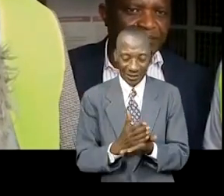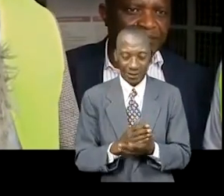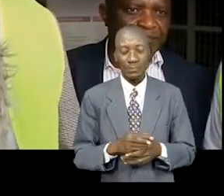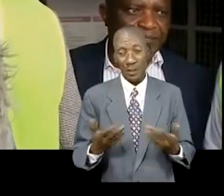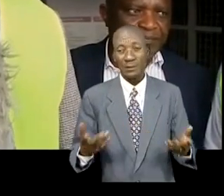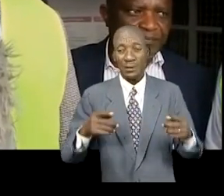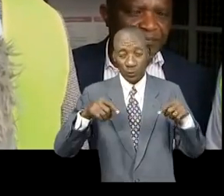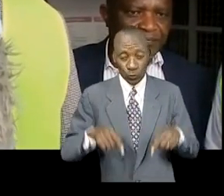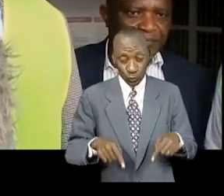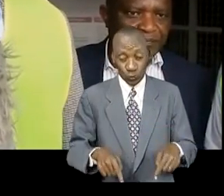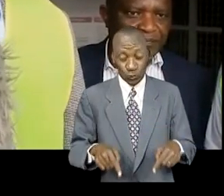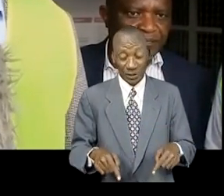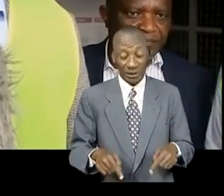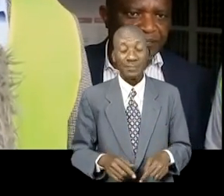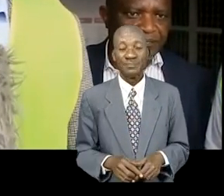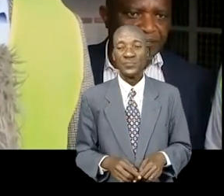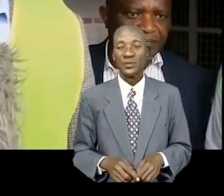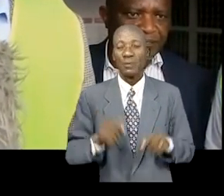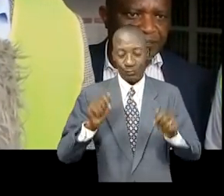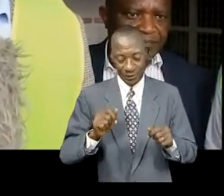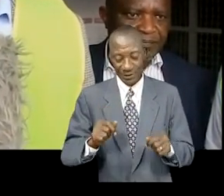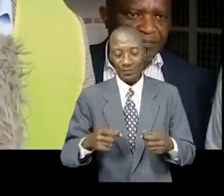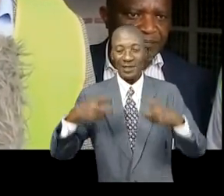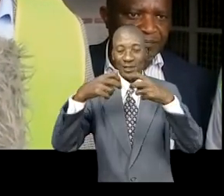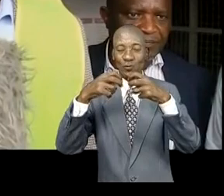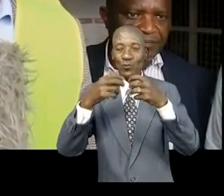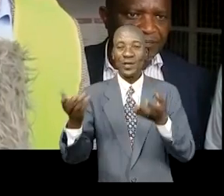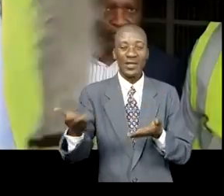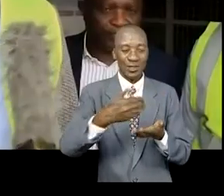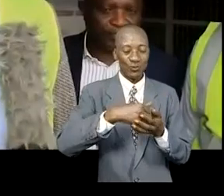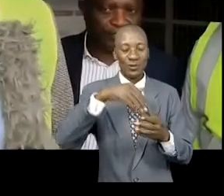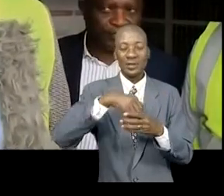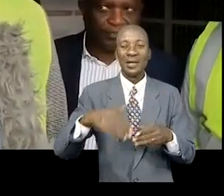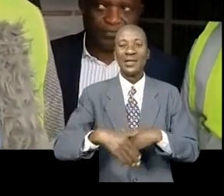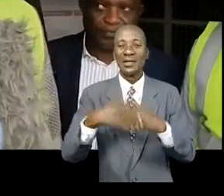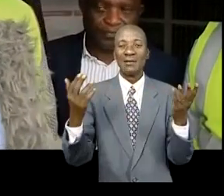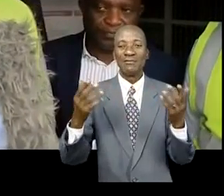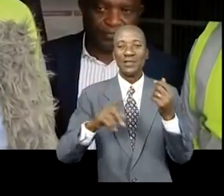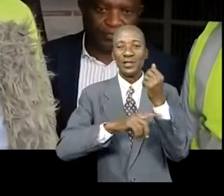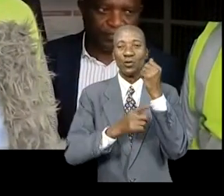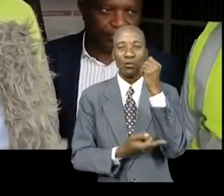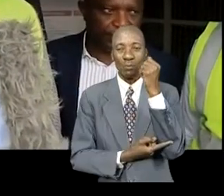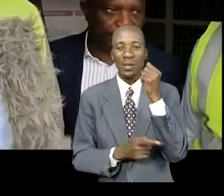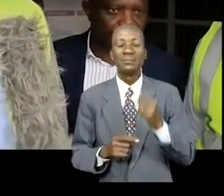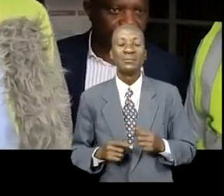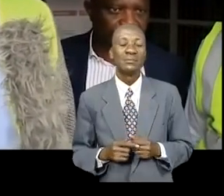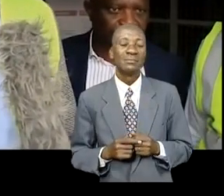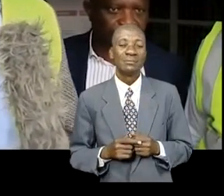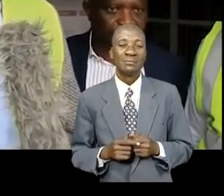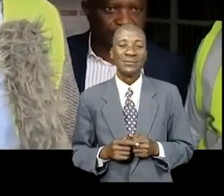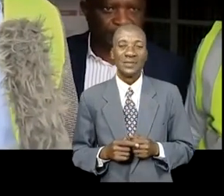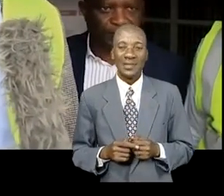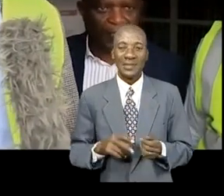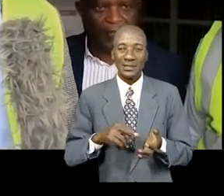On peut remettre de l'électricité dans la ville de Goma. C'est un symbole parce que